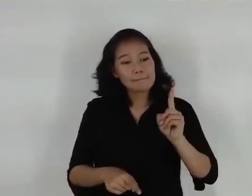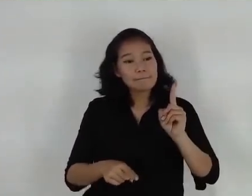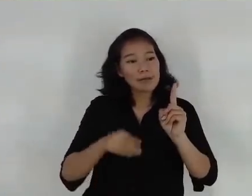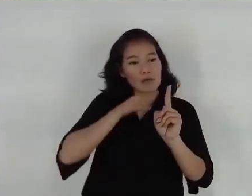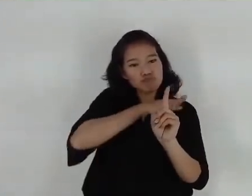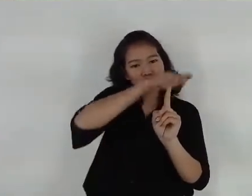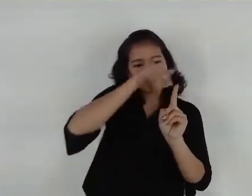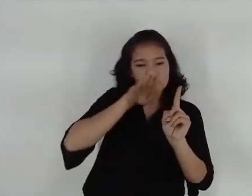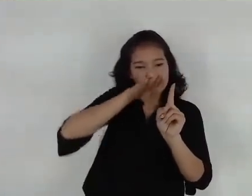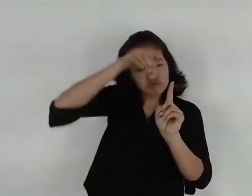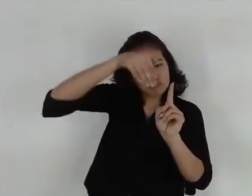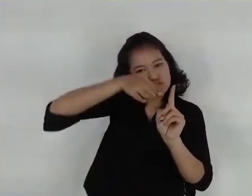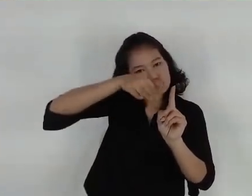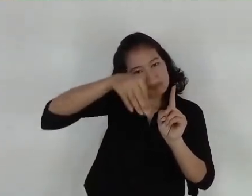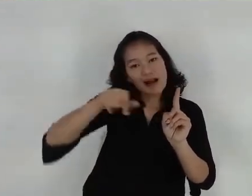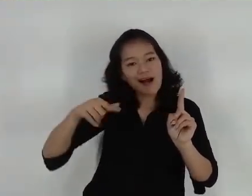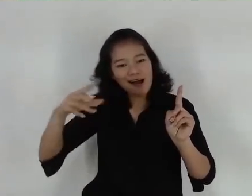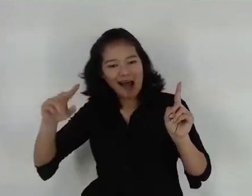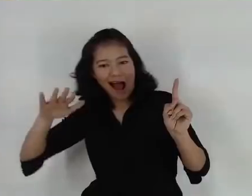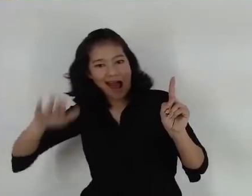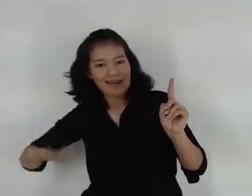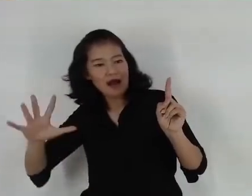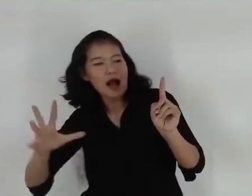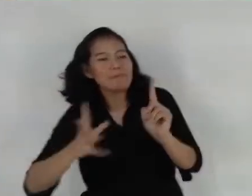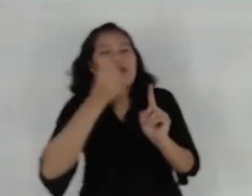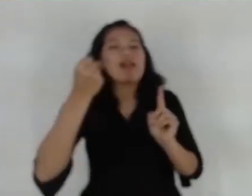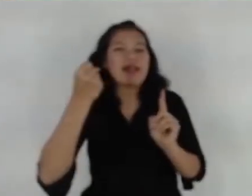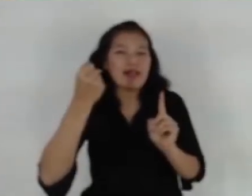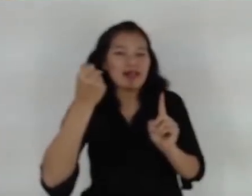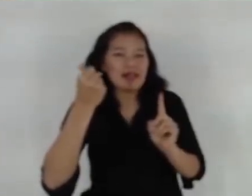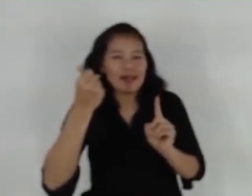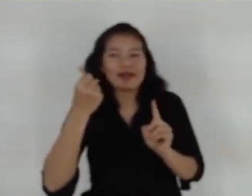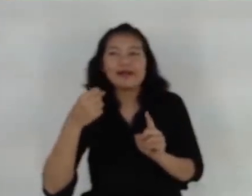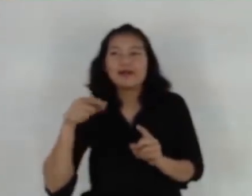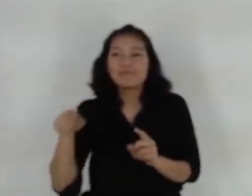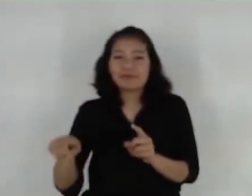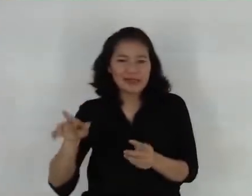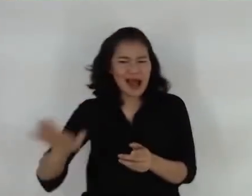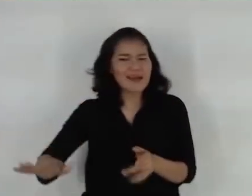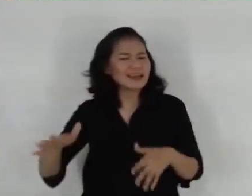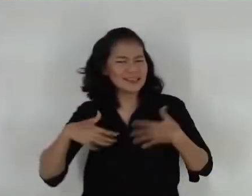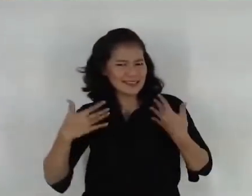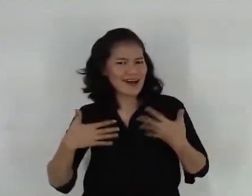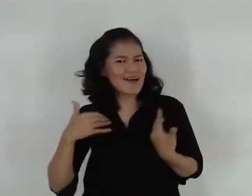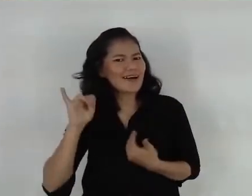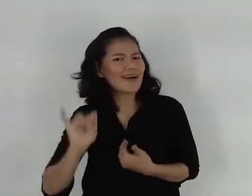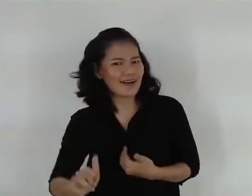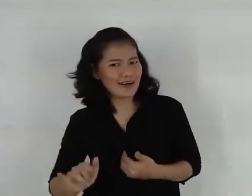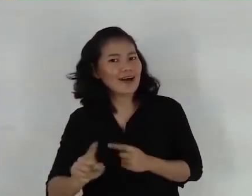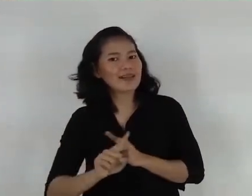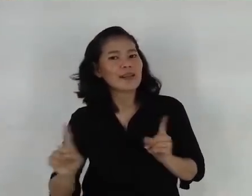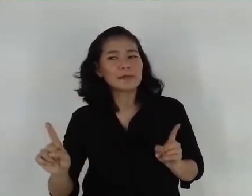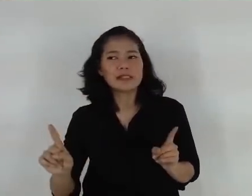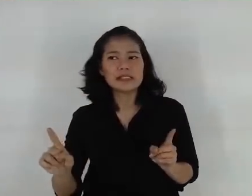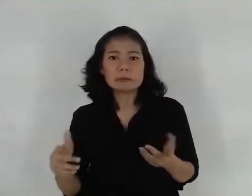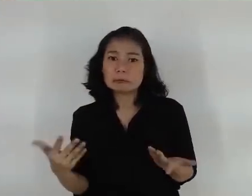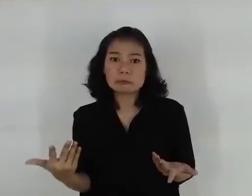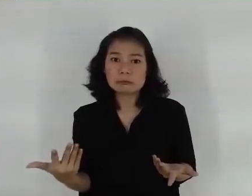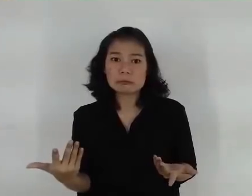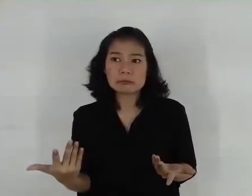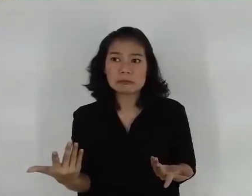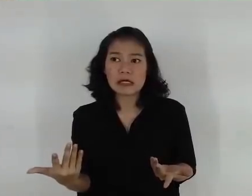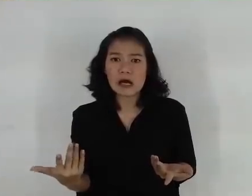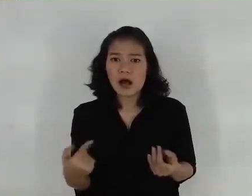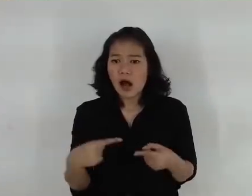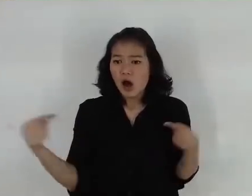si bapak tadi anak ini juga begitu bersukacita tetapi Bapak Ibu